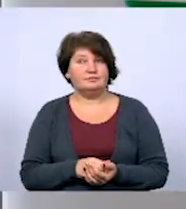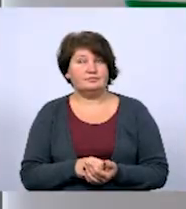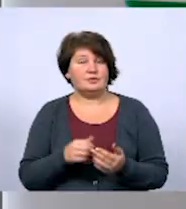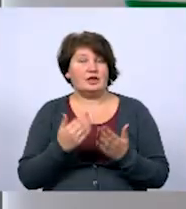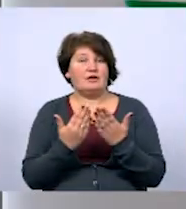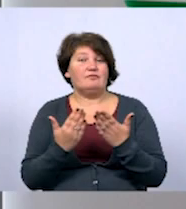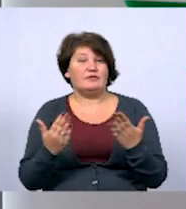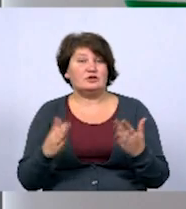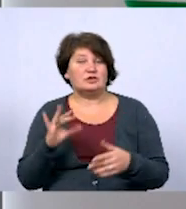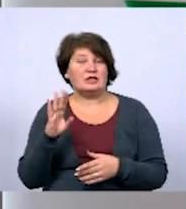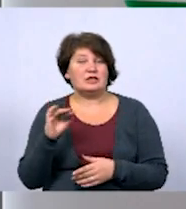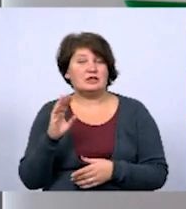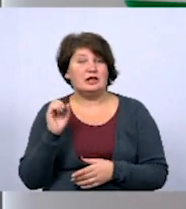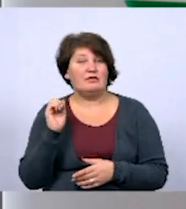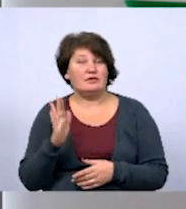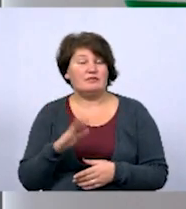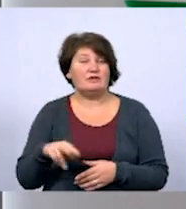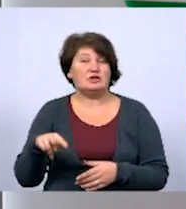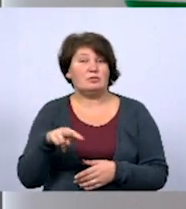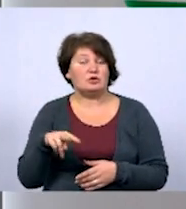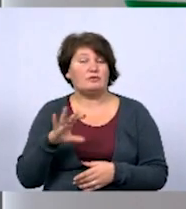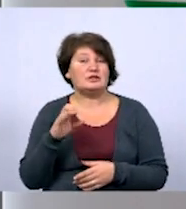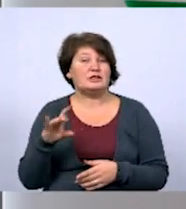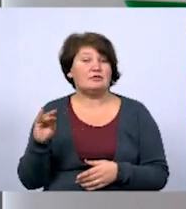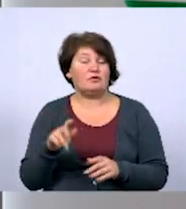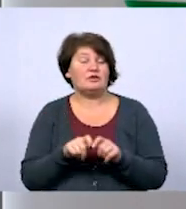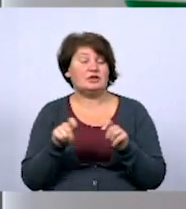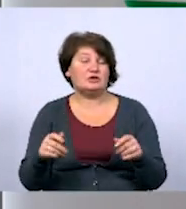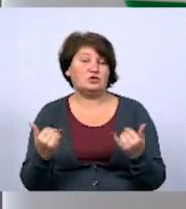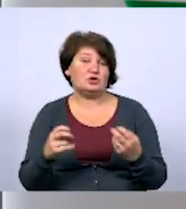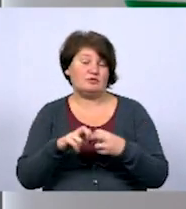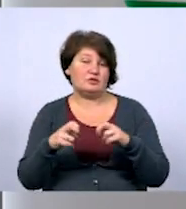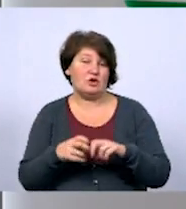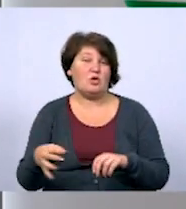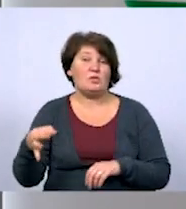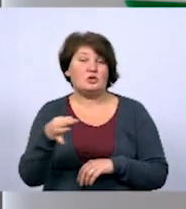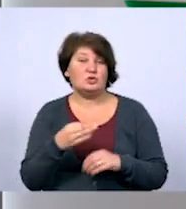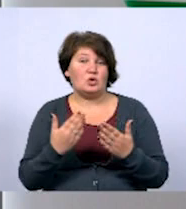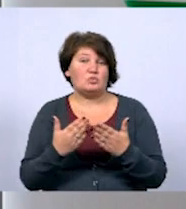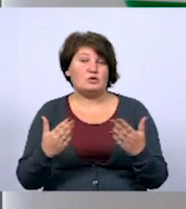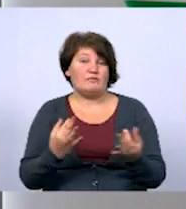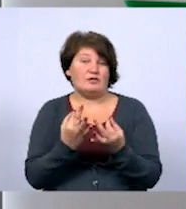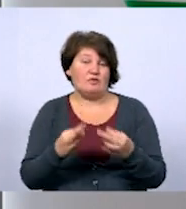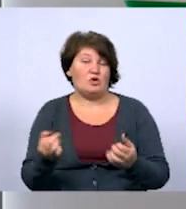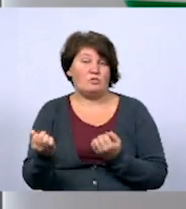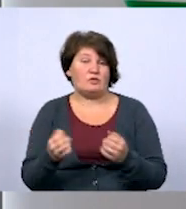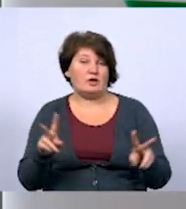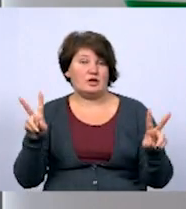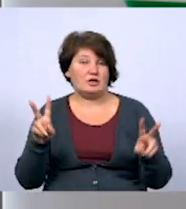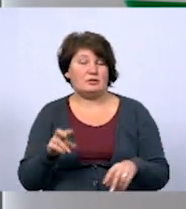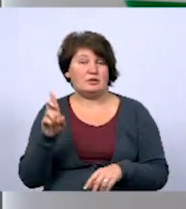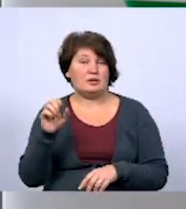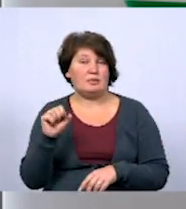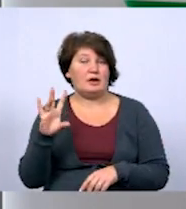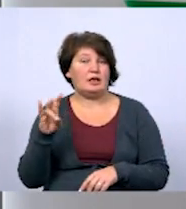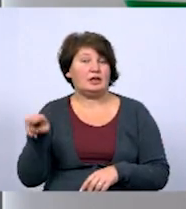Виставку Станіславів у час листопадового зриву відкрили сьогодні в Івано-Франківську. В обласному музеї визвольної боротьби імені Степана